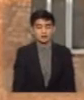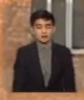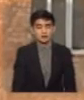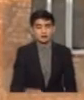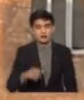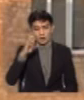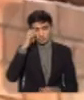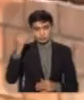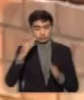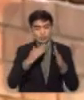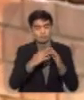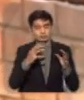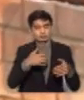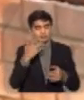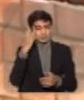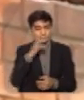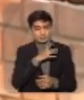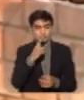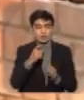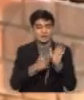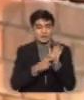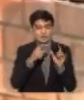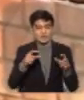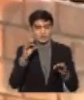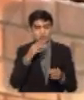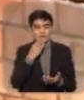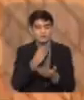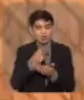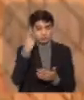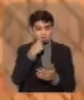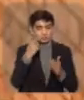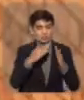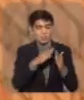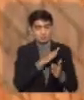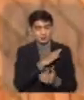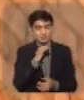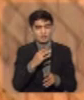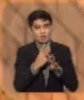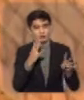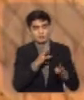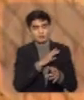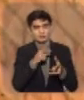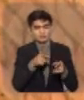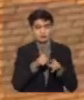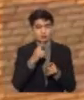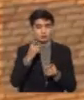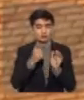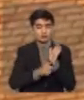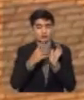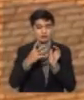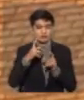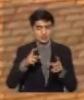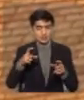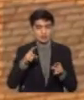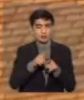Мемлекеттік қордан баспана алғысы келген 107 адамның меншігінде жеке үйі болған. Кезекте тұрған 164-нің тұрақты тіркеуі болмаған.